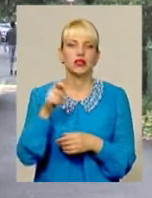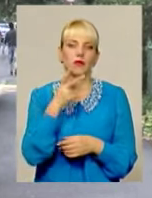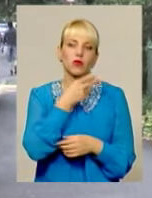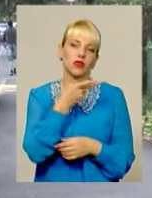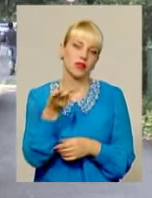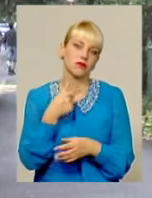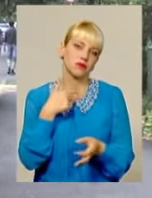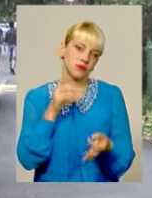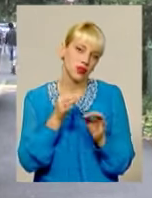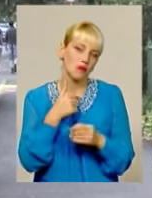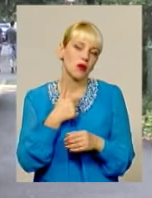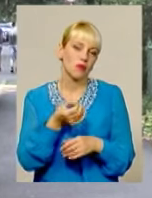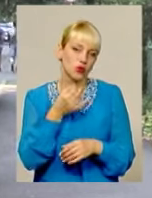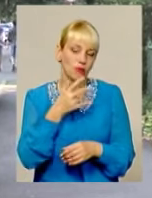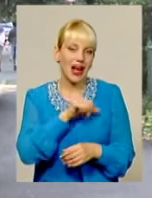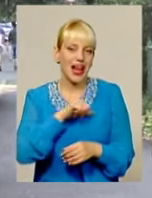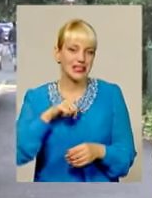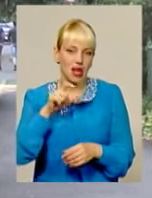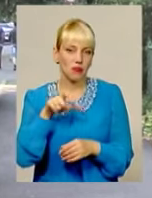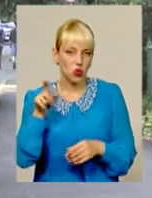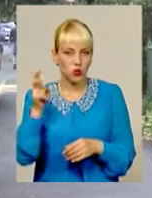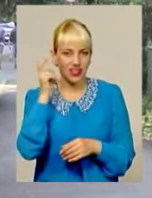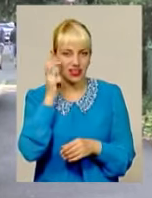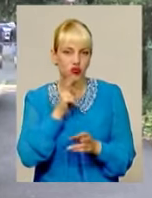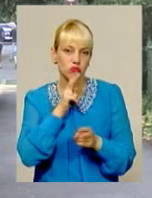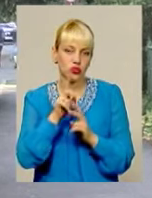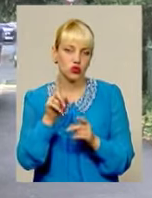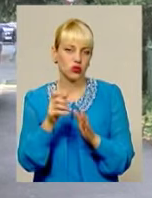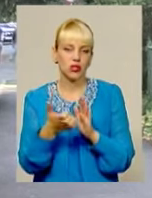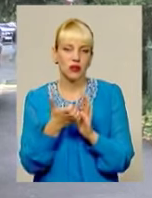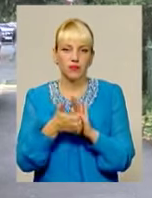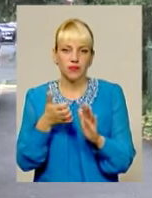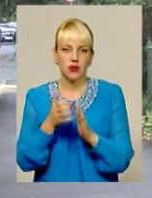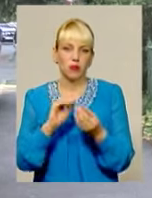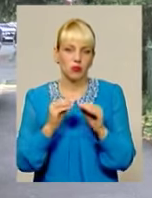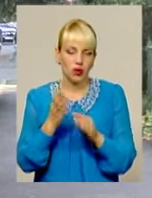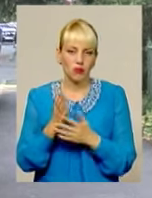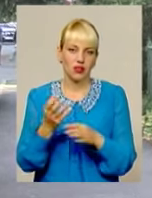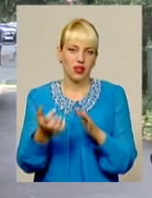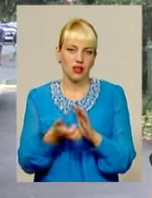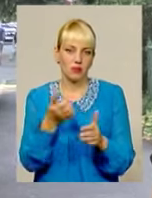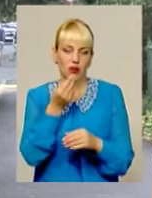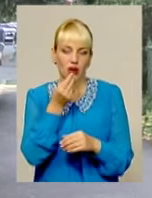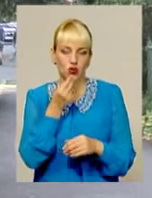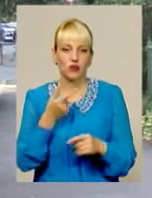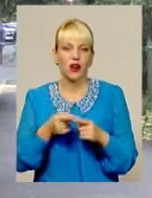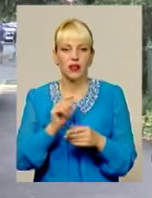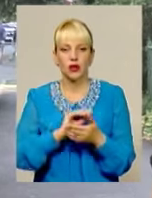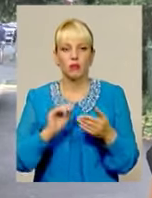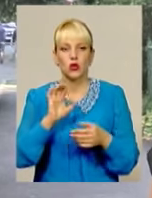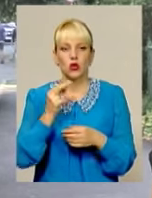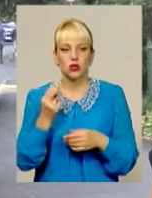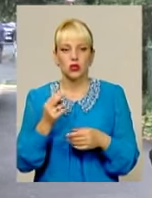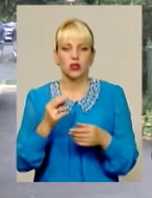подивилась, мені сподобалося. Самі ж києвляні, вони бачать, багато там є проблем і неналежне харчування, часто пишуть і в соцмережах і так далі.